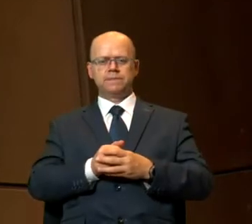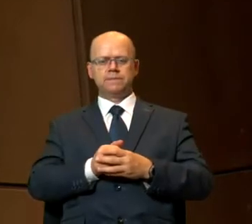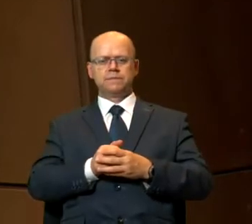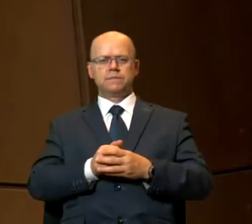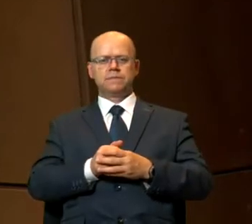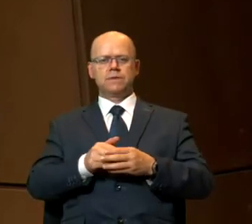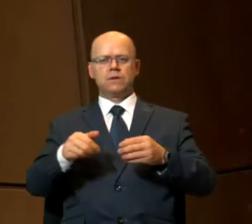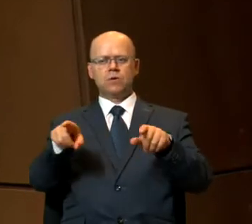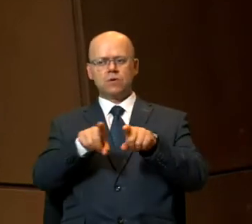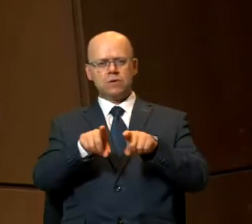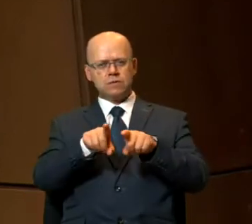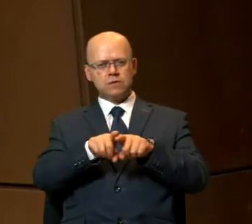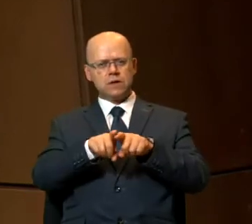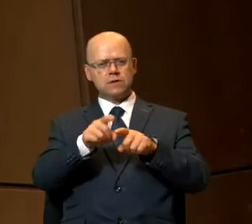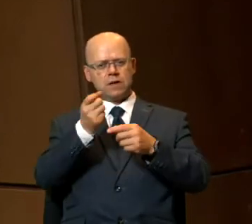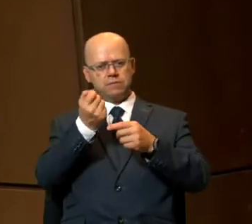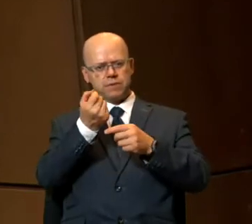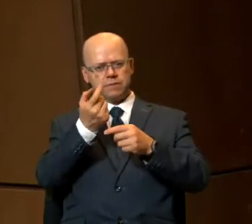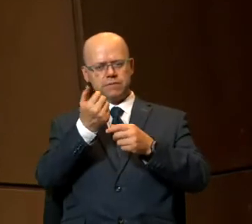lub też stan przejściowy,